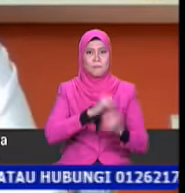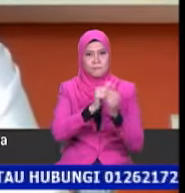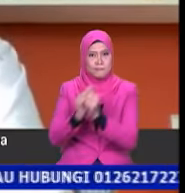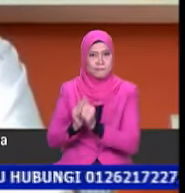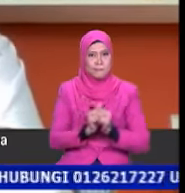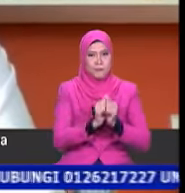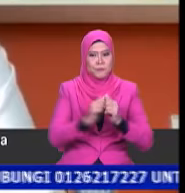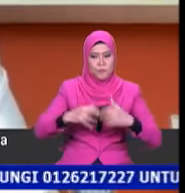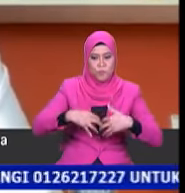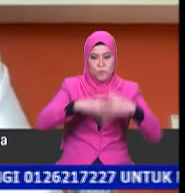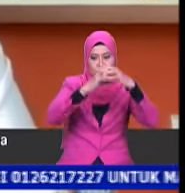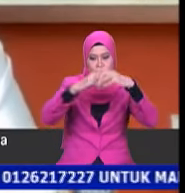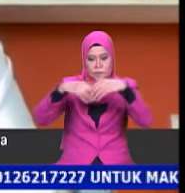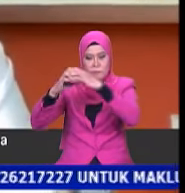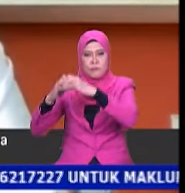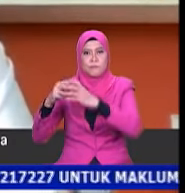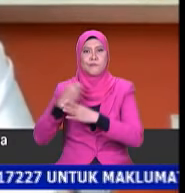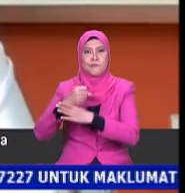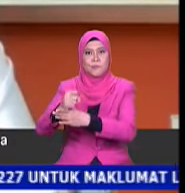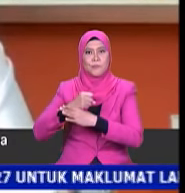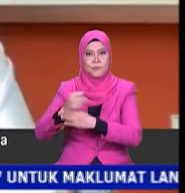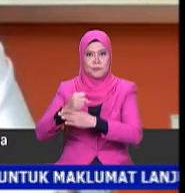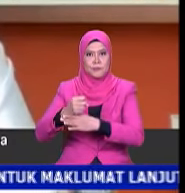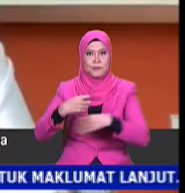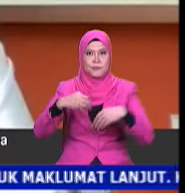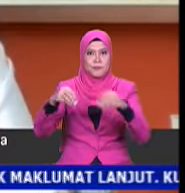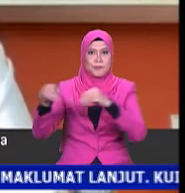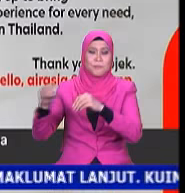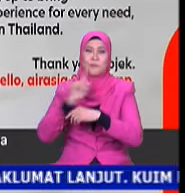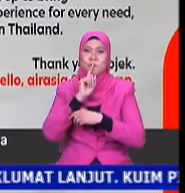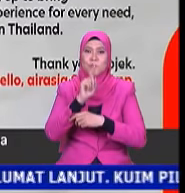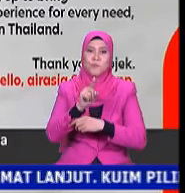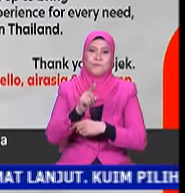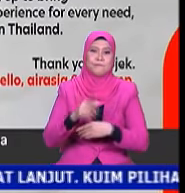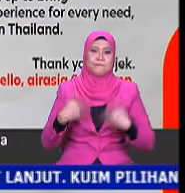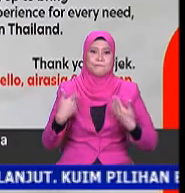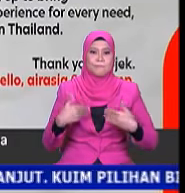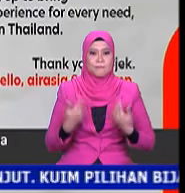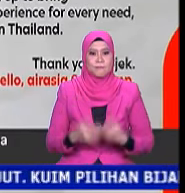trying to build each of our market shares in this very exciting.